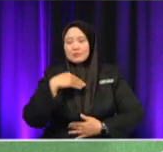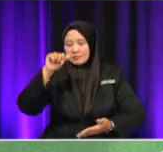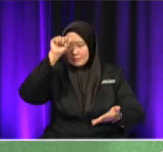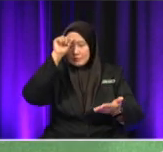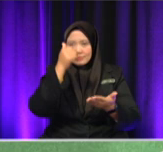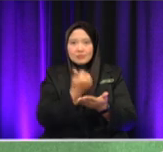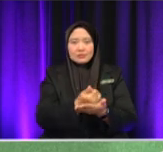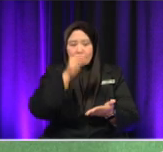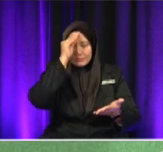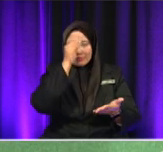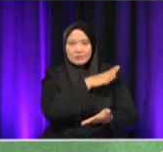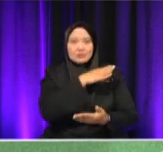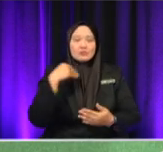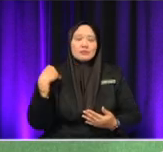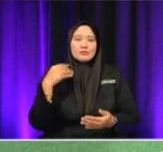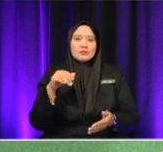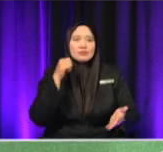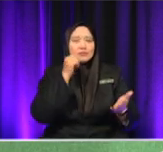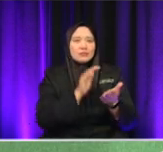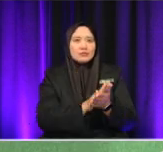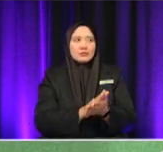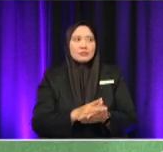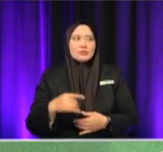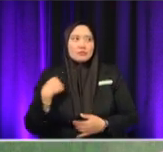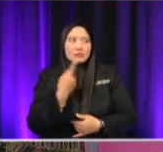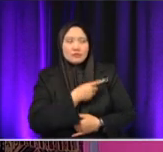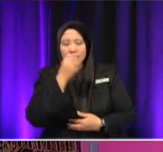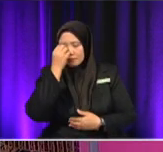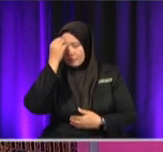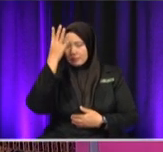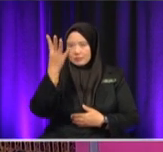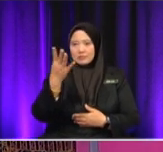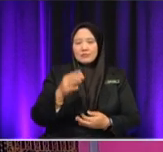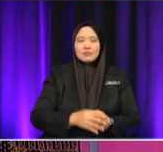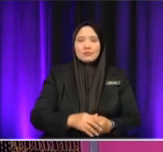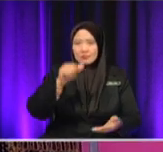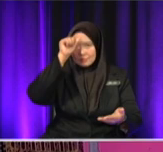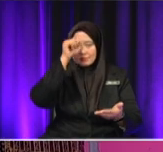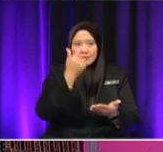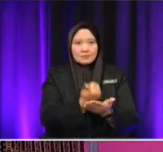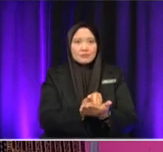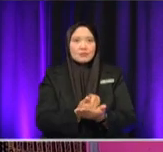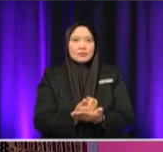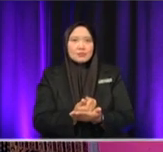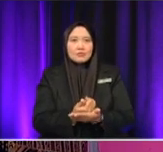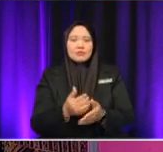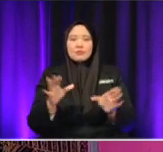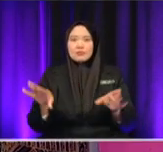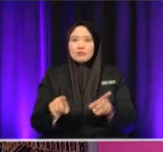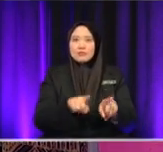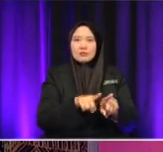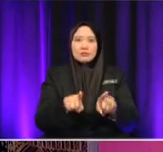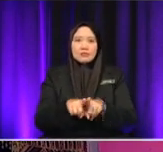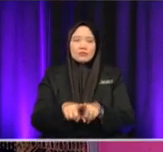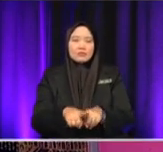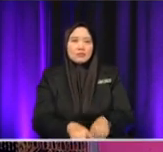Aqidah Islam yang betul kepada anak-anak waktu kita ada quality time beribadah bersama-sama dengan anak-anak ya suami dan istri itu